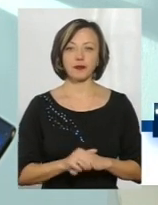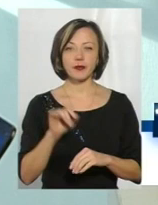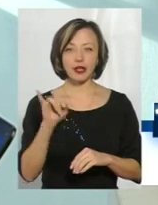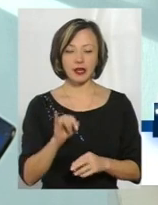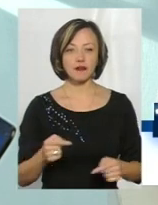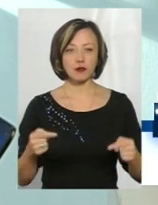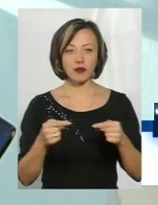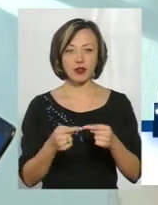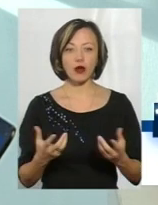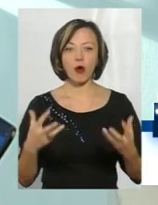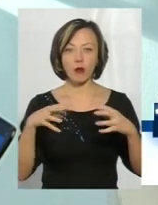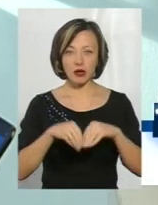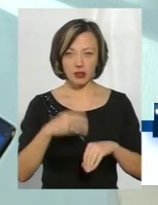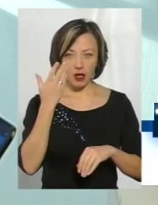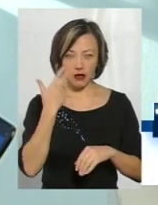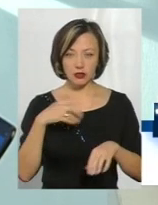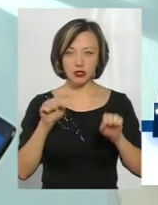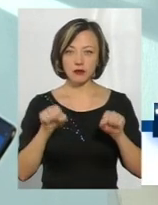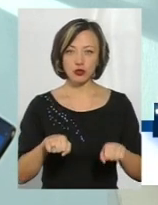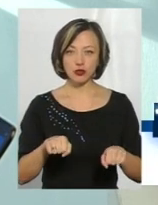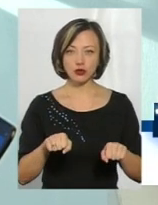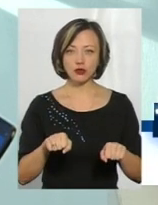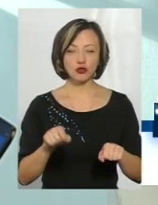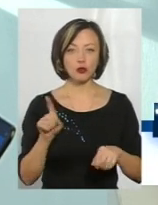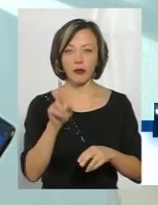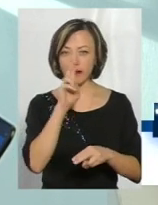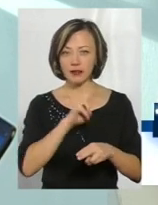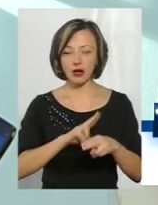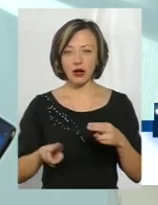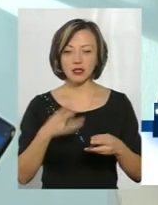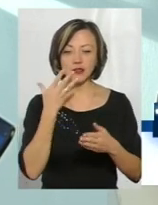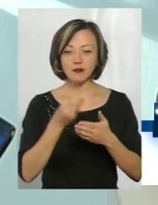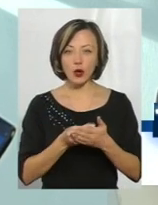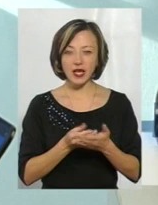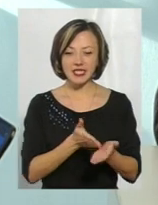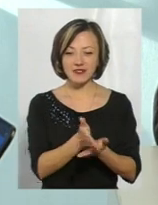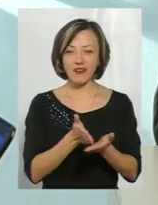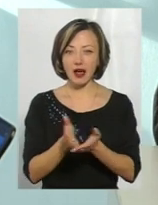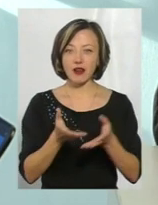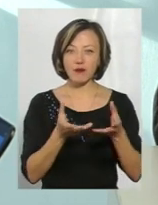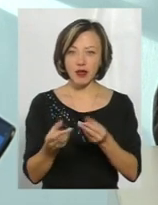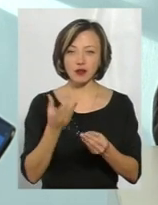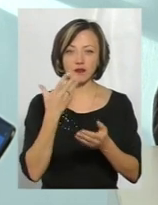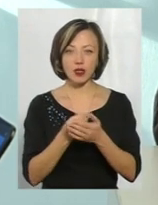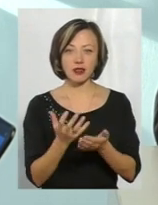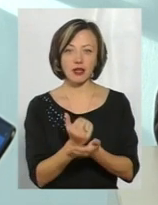відповідно, об'єднавшись, вони, ну, зможуть або, як мінімум, не втратити свої сфери впливу, тобто свої можливості там заробітків і так